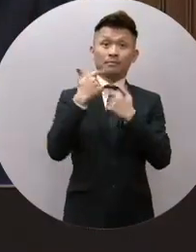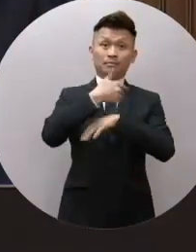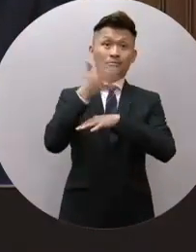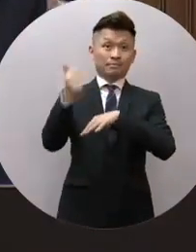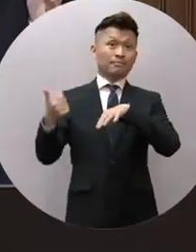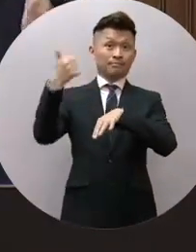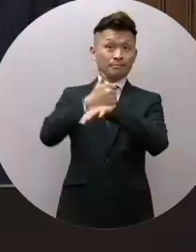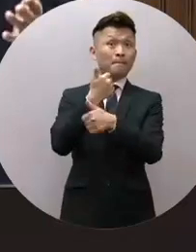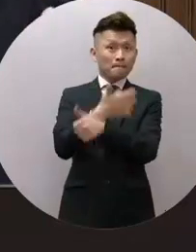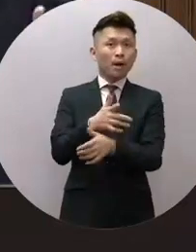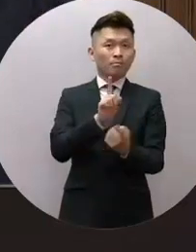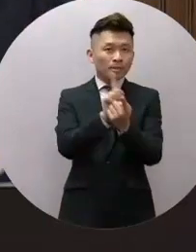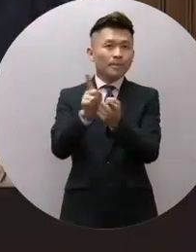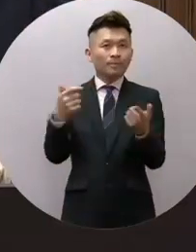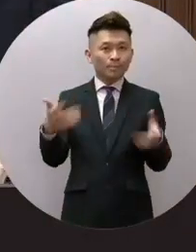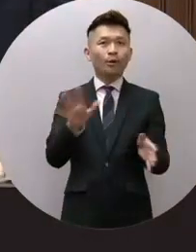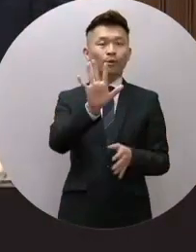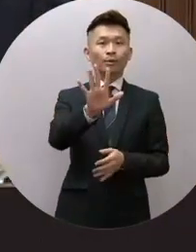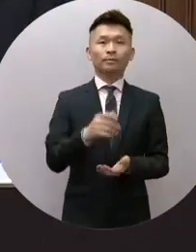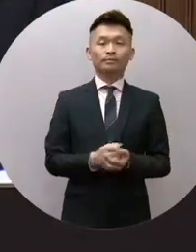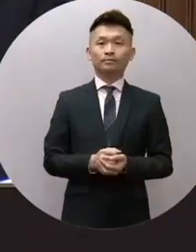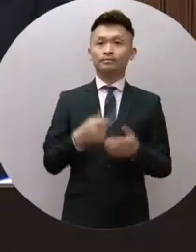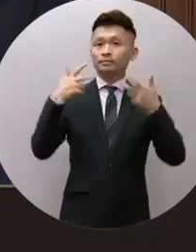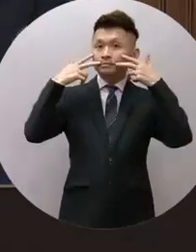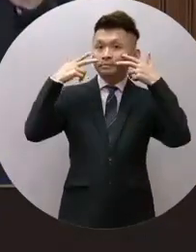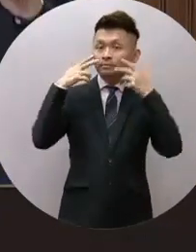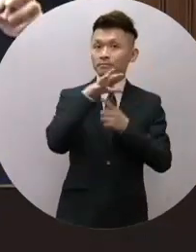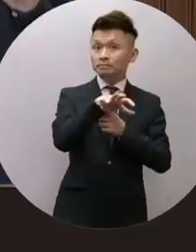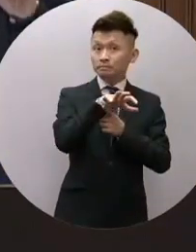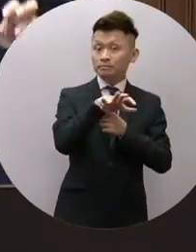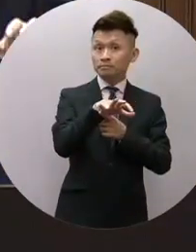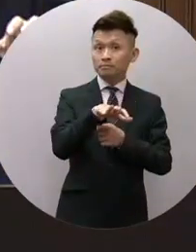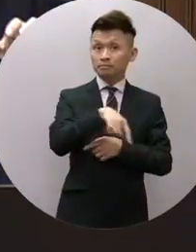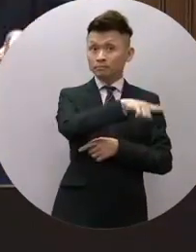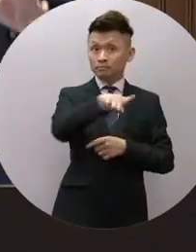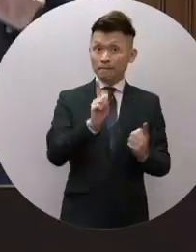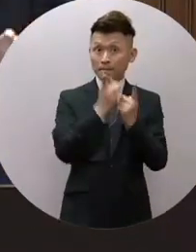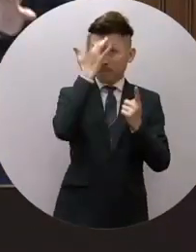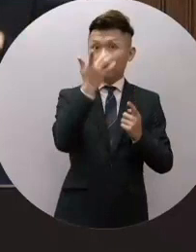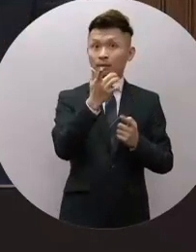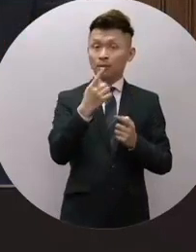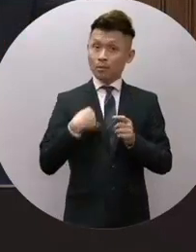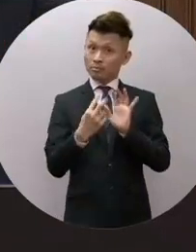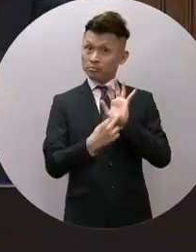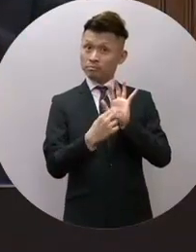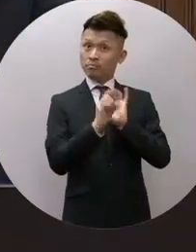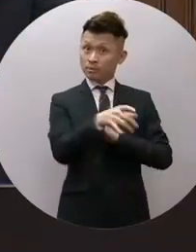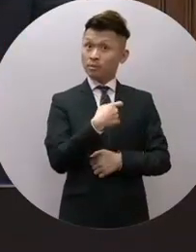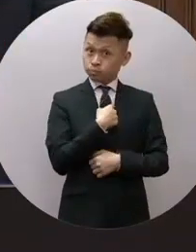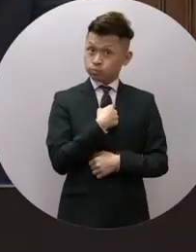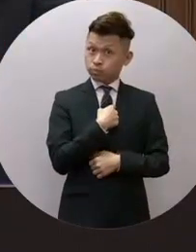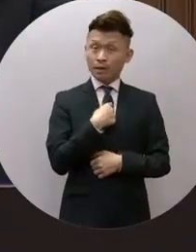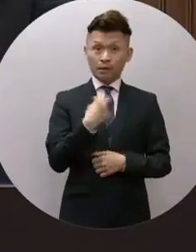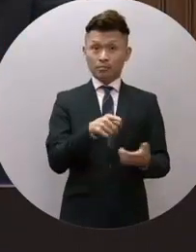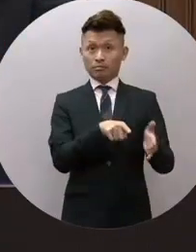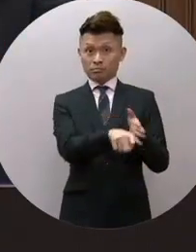碰到过一些。所以我请教院长，您对原垦农的议题需要我花一些时间跟你说明吗？还是你可以直接的就做一